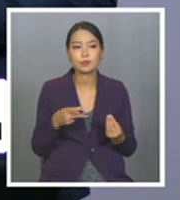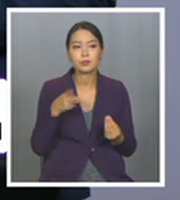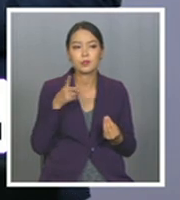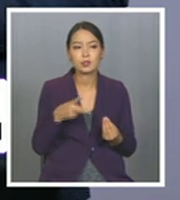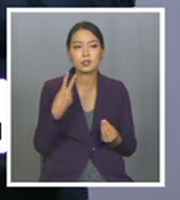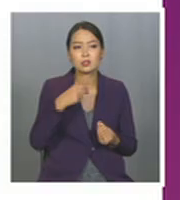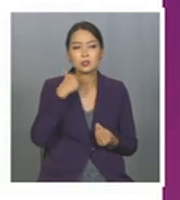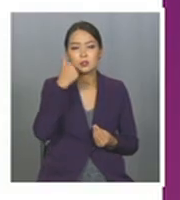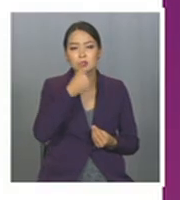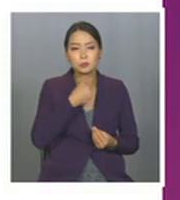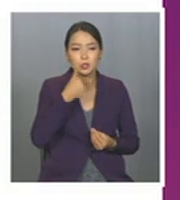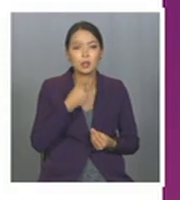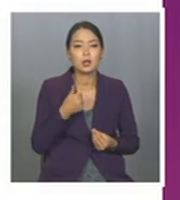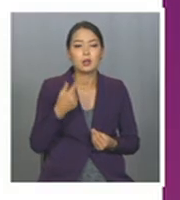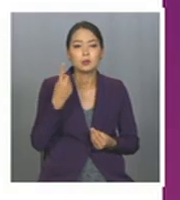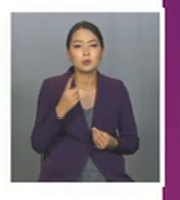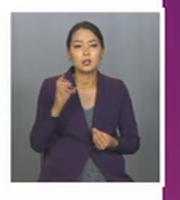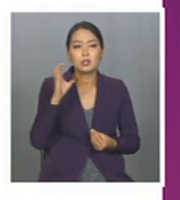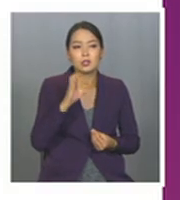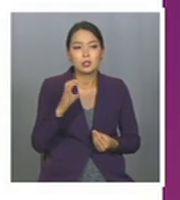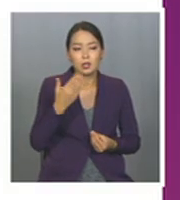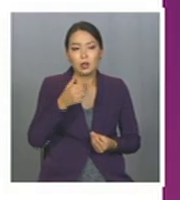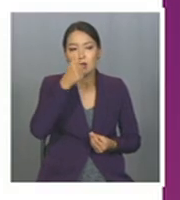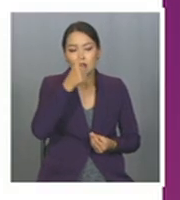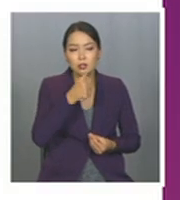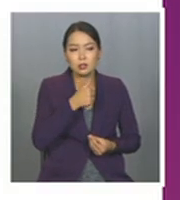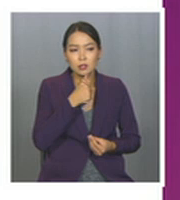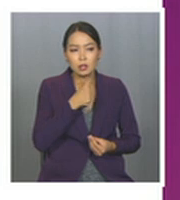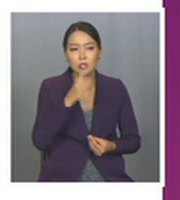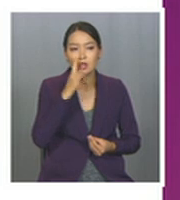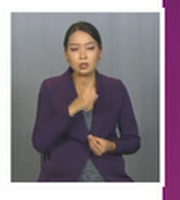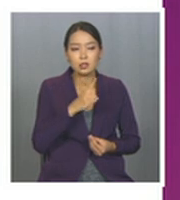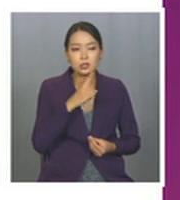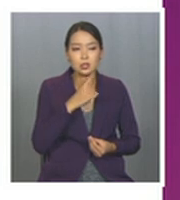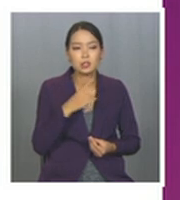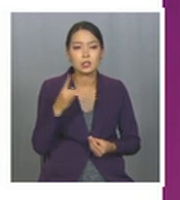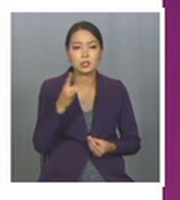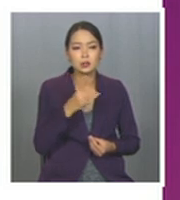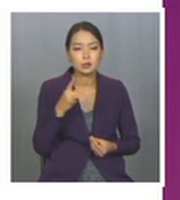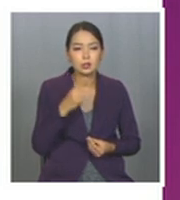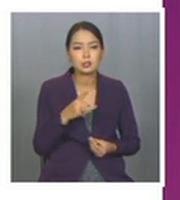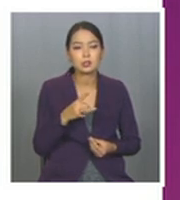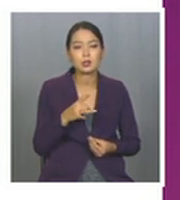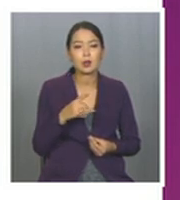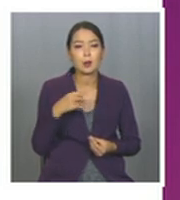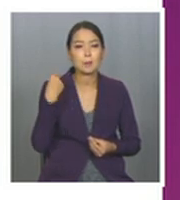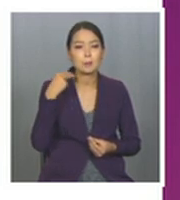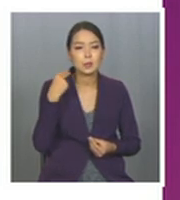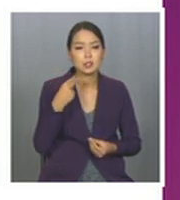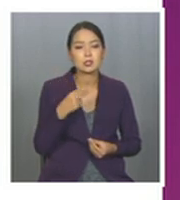2020 жылы 1 қыркүйек айында Қазақстан Республикасының мемлекет басшысы Қасым